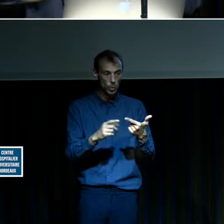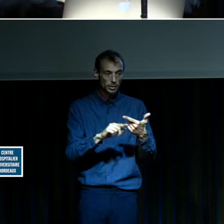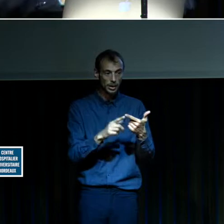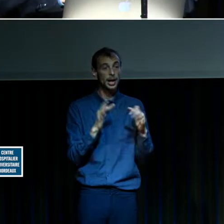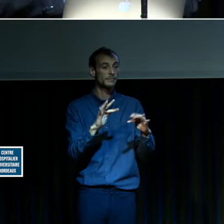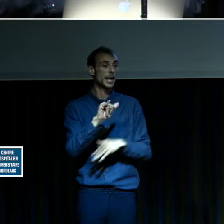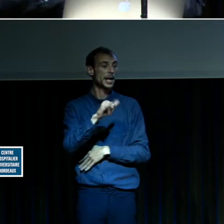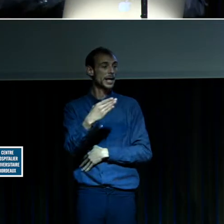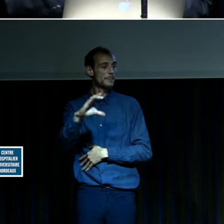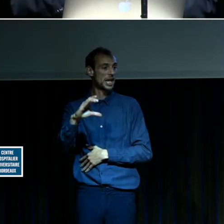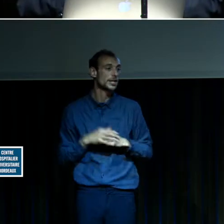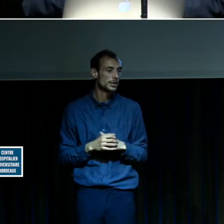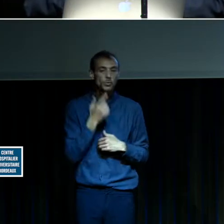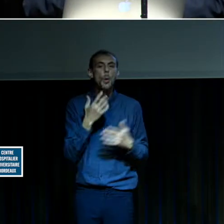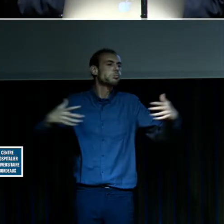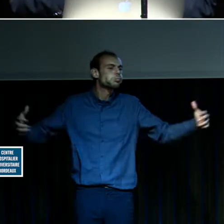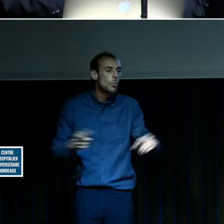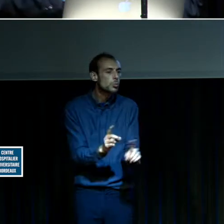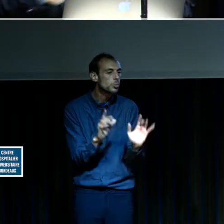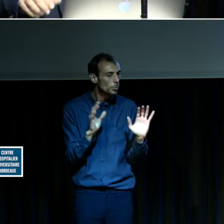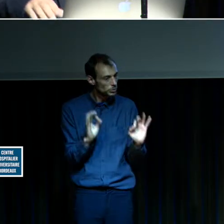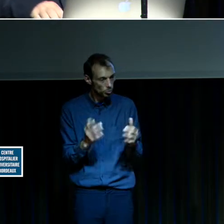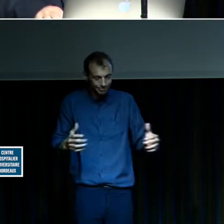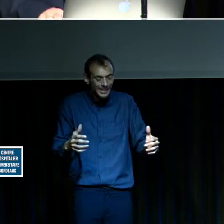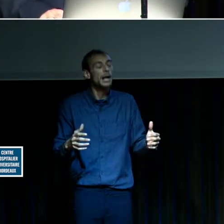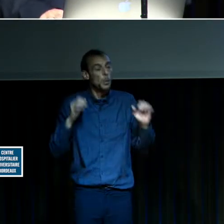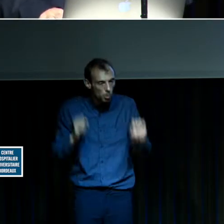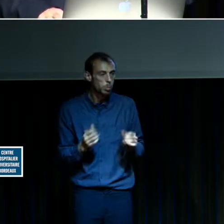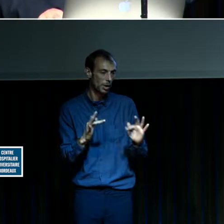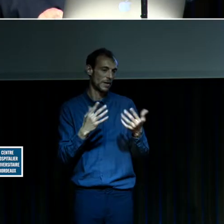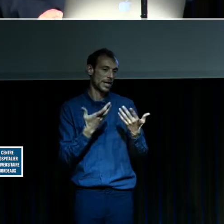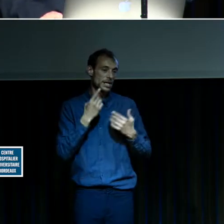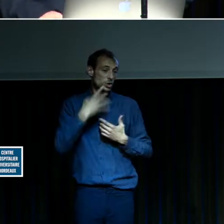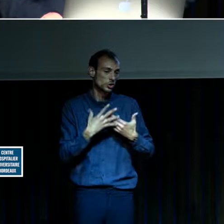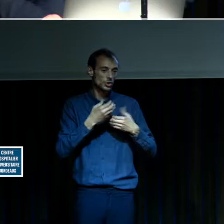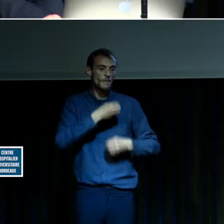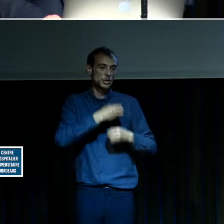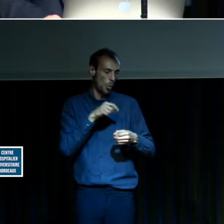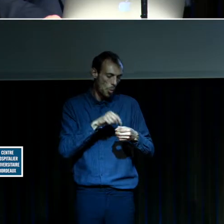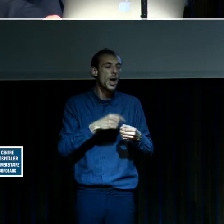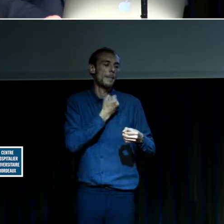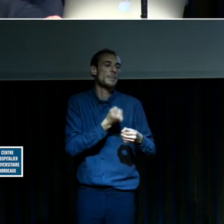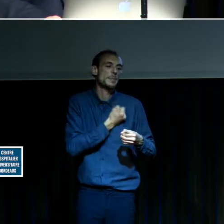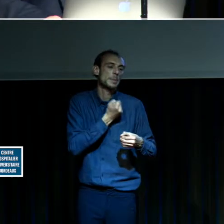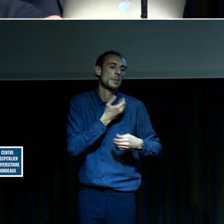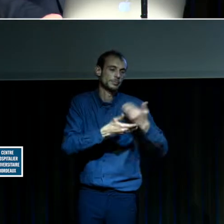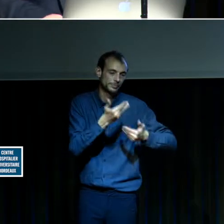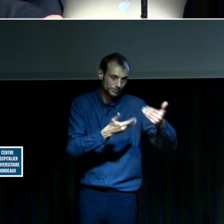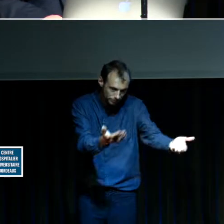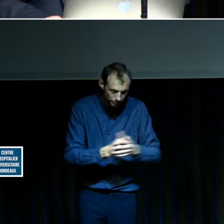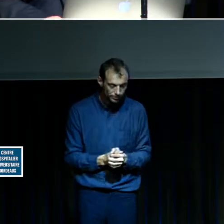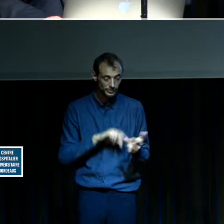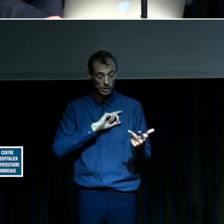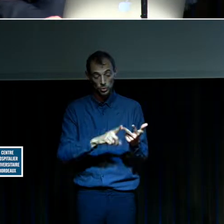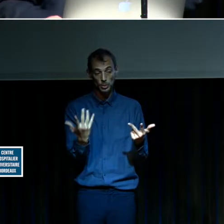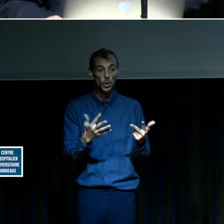pendant longtemps. Ça aussi, ça abîme les vaisseaux à la longue. Le troisième, c'est une consommation insuffisante de